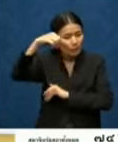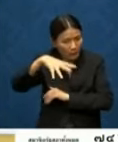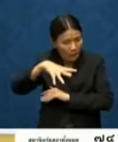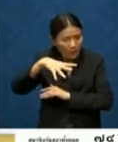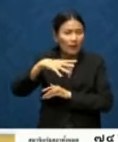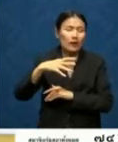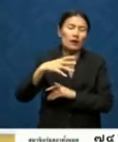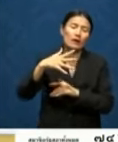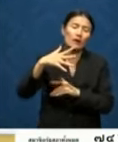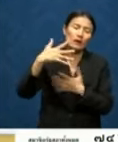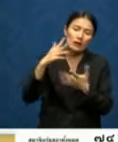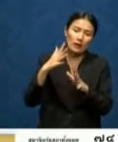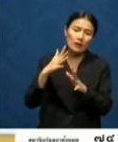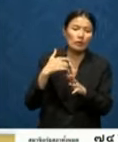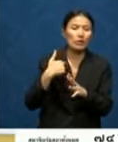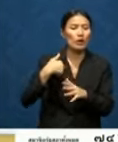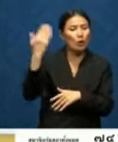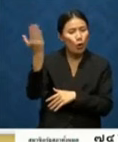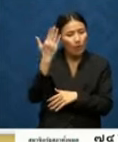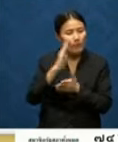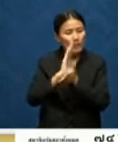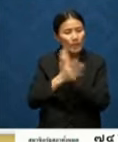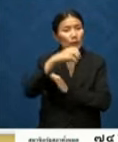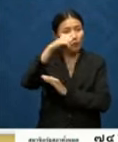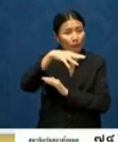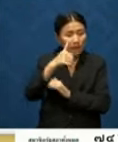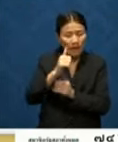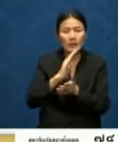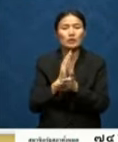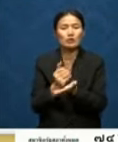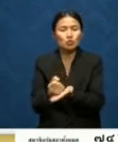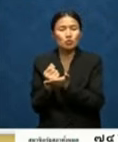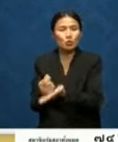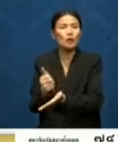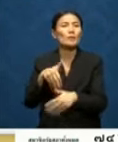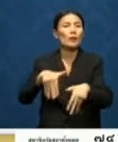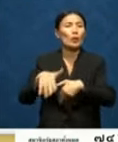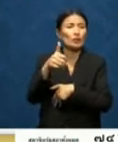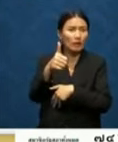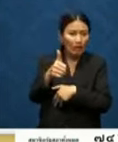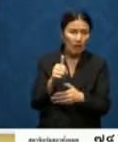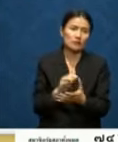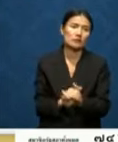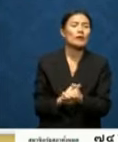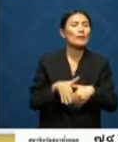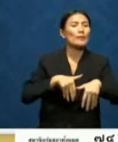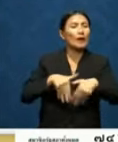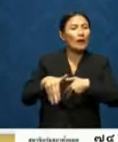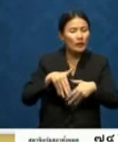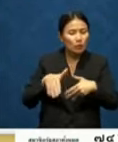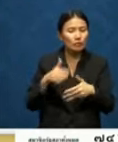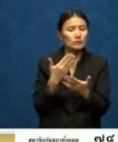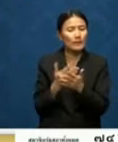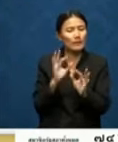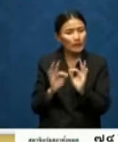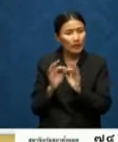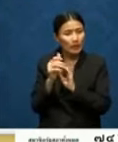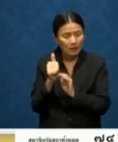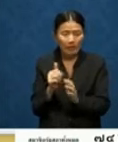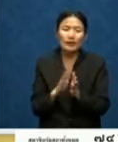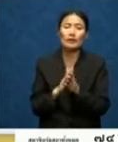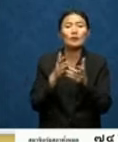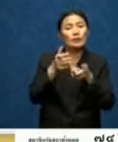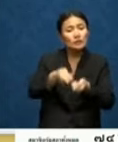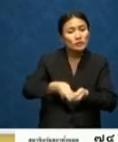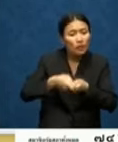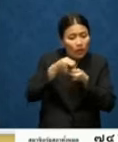2ค่าไฟถูกลงครับ 3ลดรายจ่ายของพี่น้องประชาชน 4เกษตรกรที่